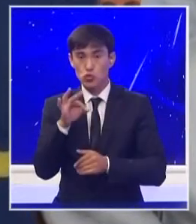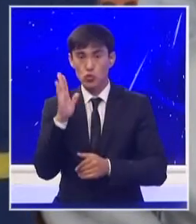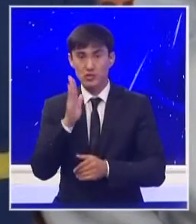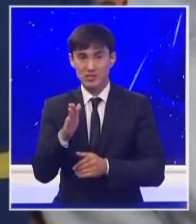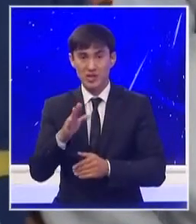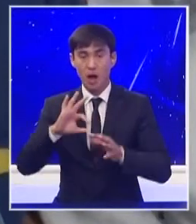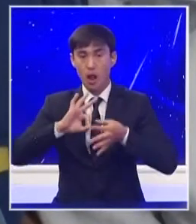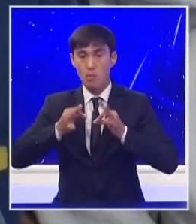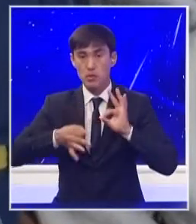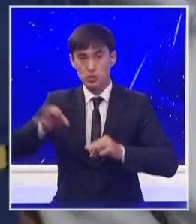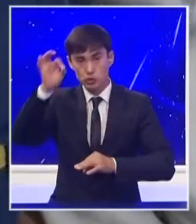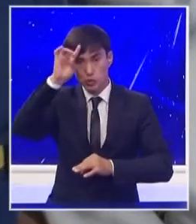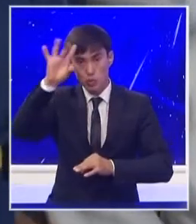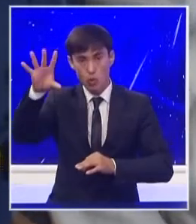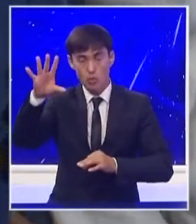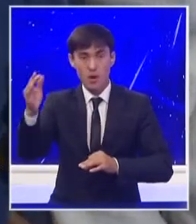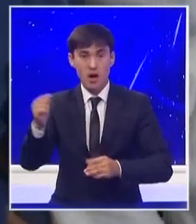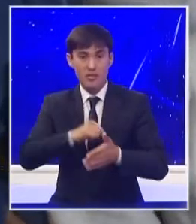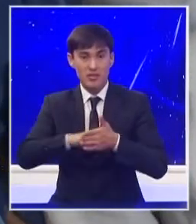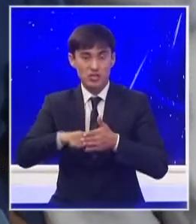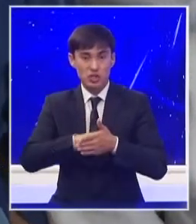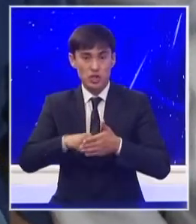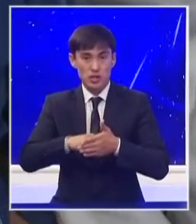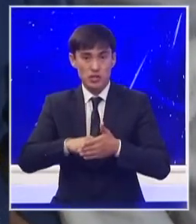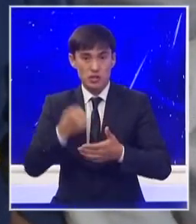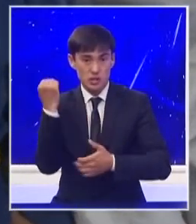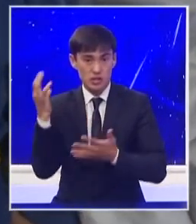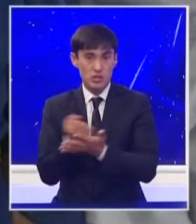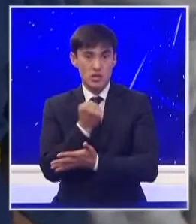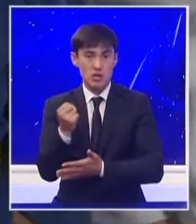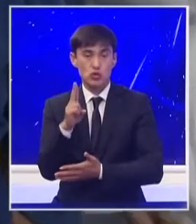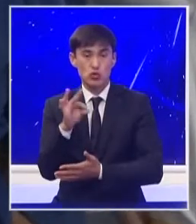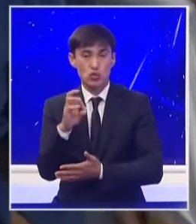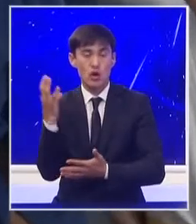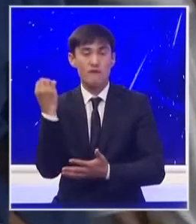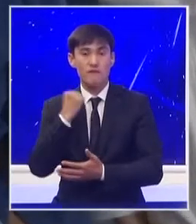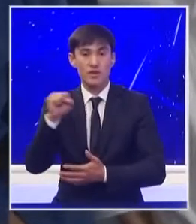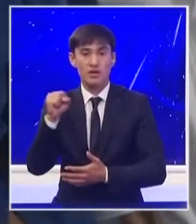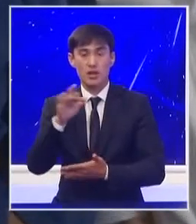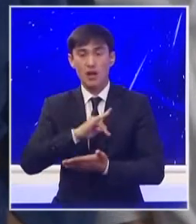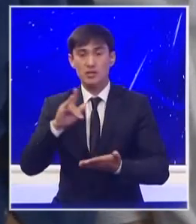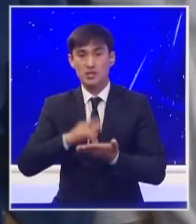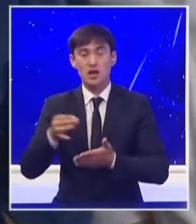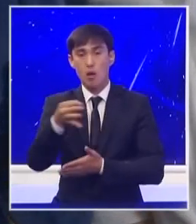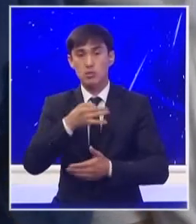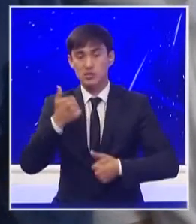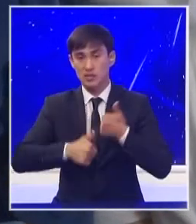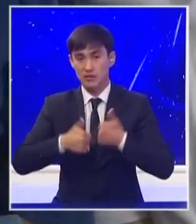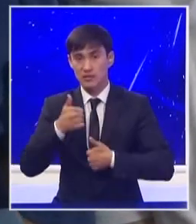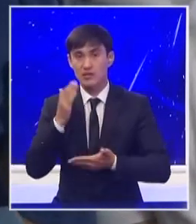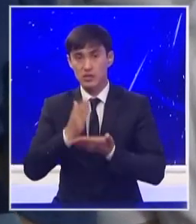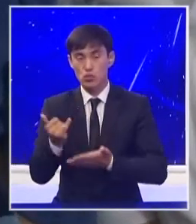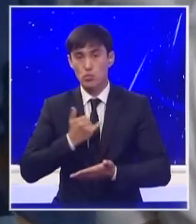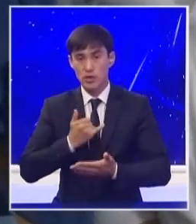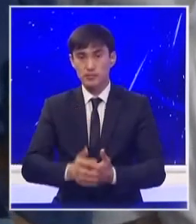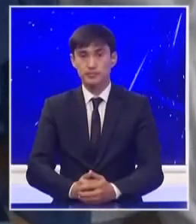стать олимпийским чемпионом. А достижения по дзюдо я выигрываю городские, областные соревнования есть у